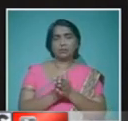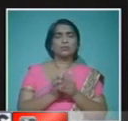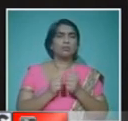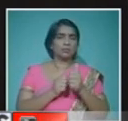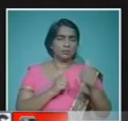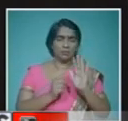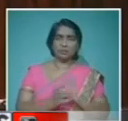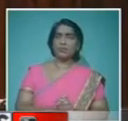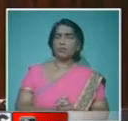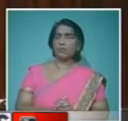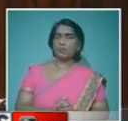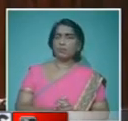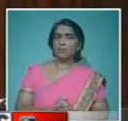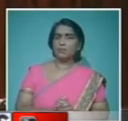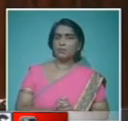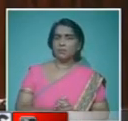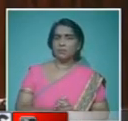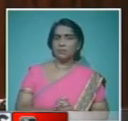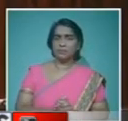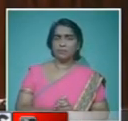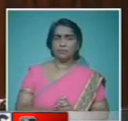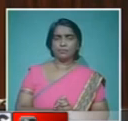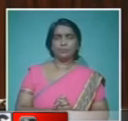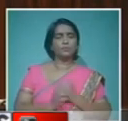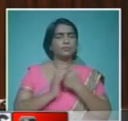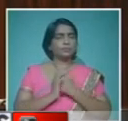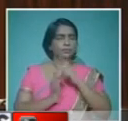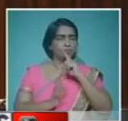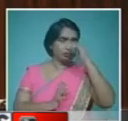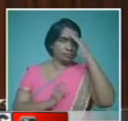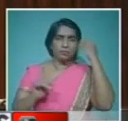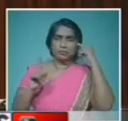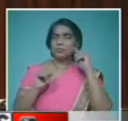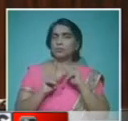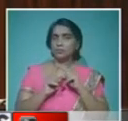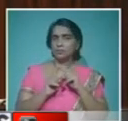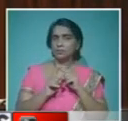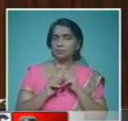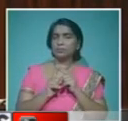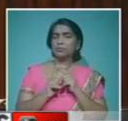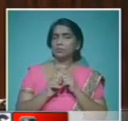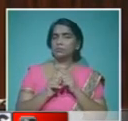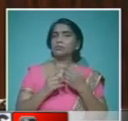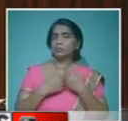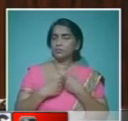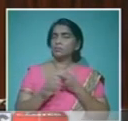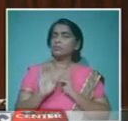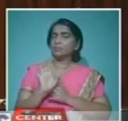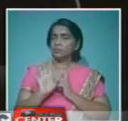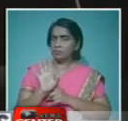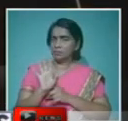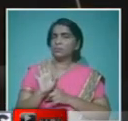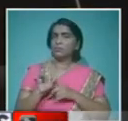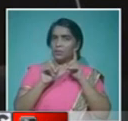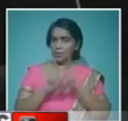ගරු කතානායකතුමනි. බොහොම ස්තුතියි. ඔව් අන්ඩ්‍රියා මැතිතුමා. ගරු කතානායකතුමා මේ සිද්ධිය සම්බන්ධයෙන් අපි හැමදාම මේ